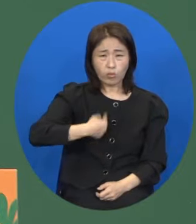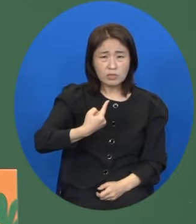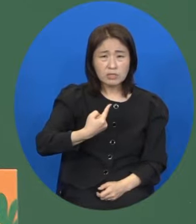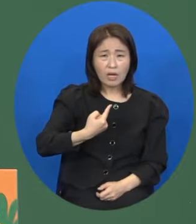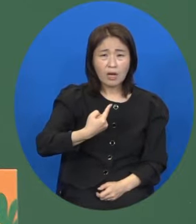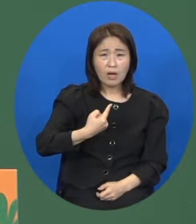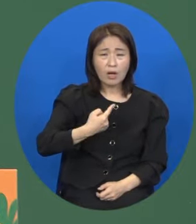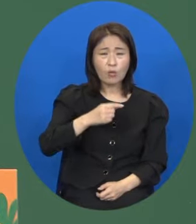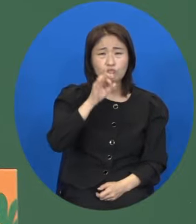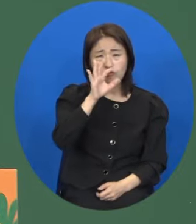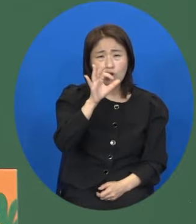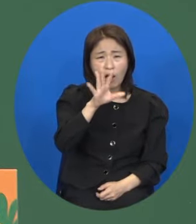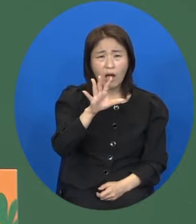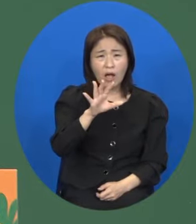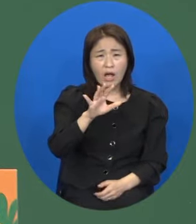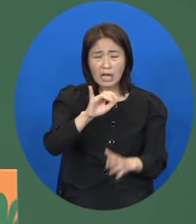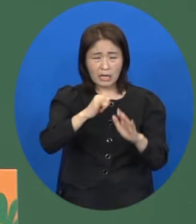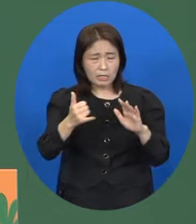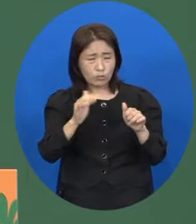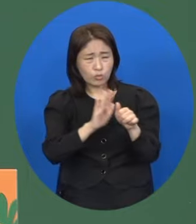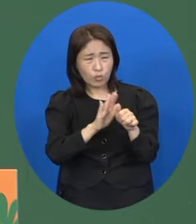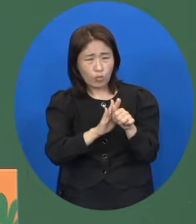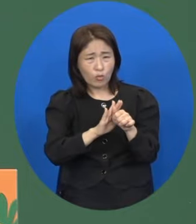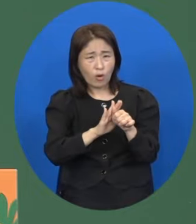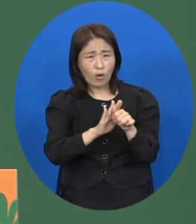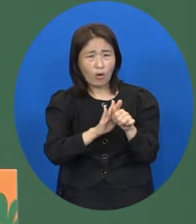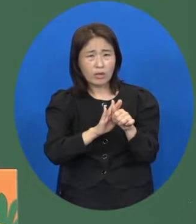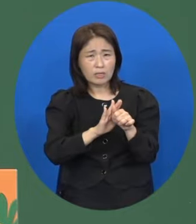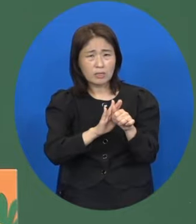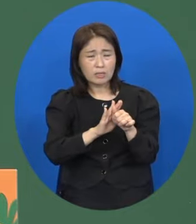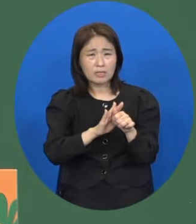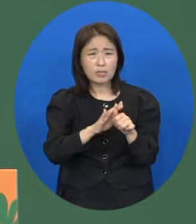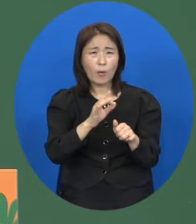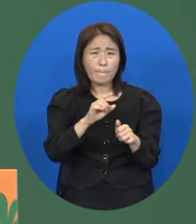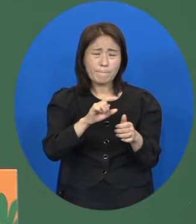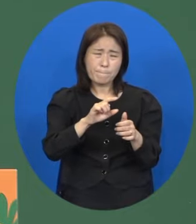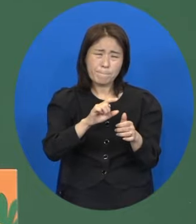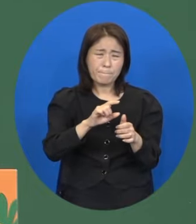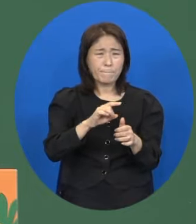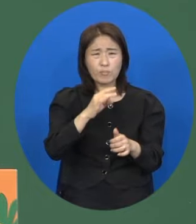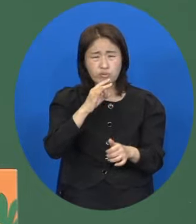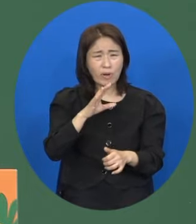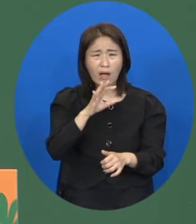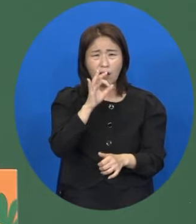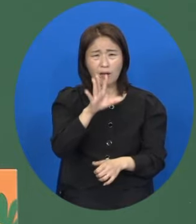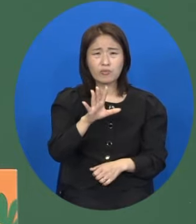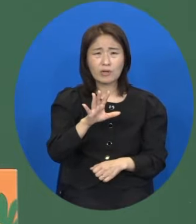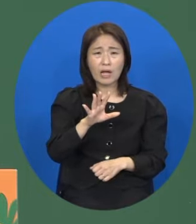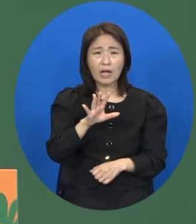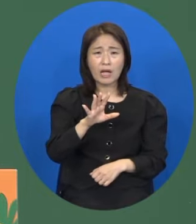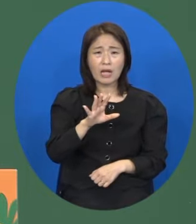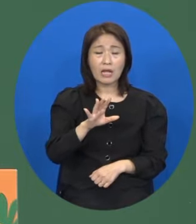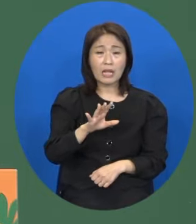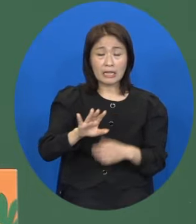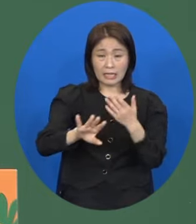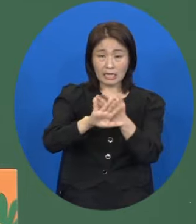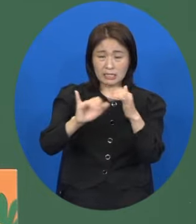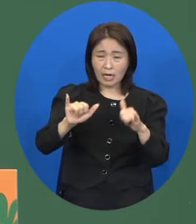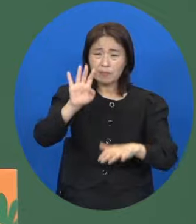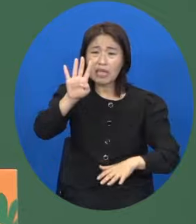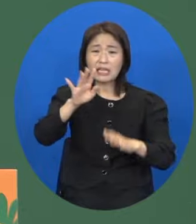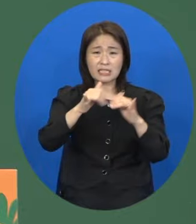애썼지만 힘들었습니다. 그러나 여러 사람들이 도왔고 급기야 네 사람이 나서서